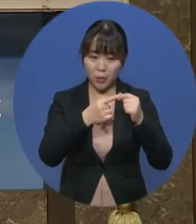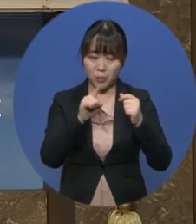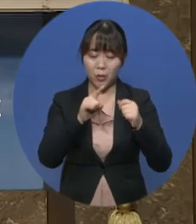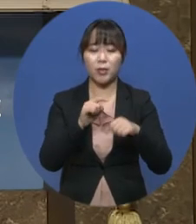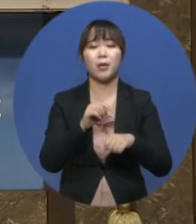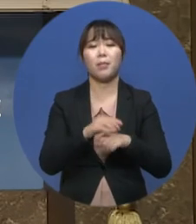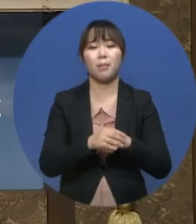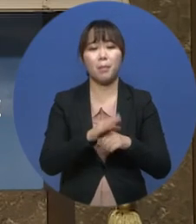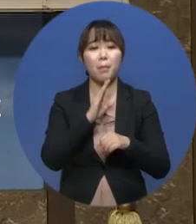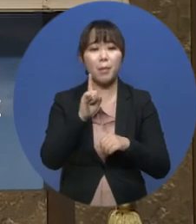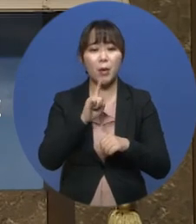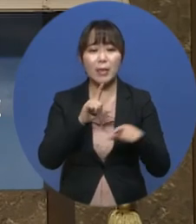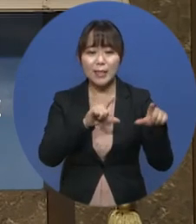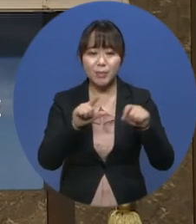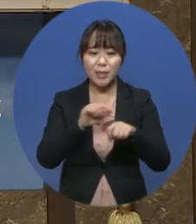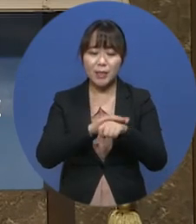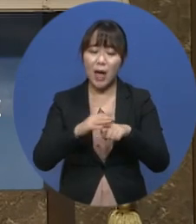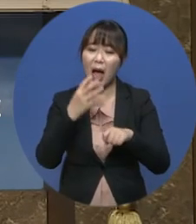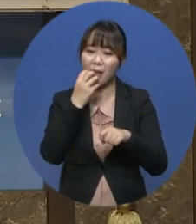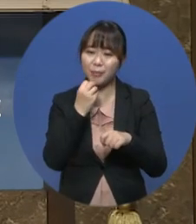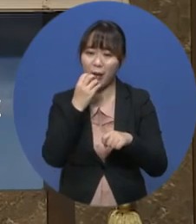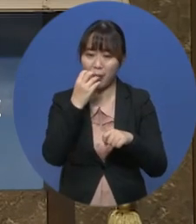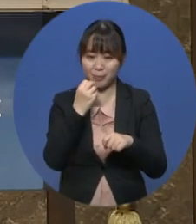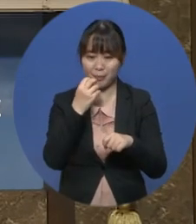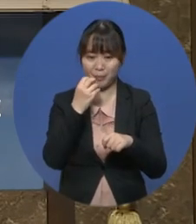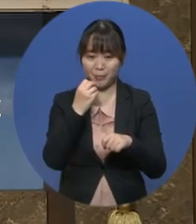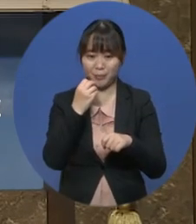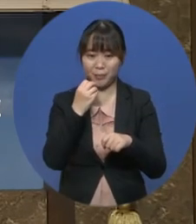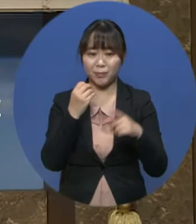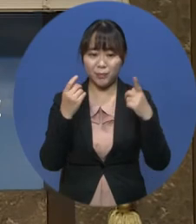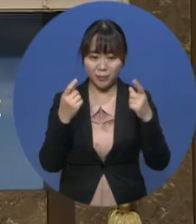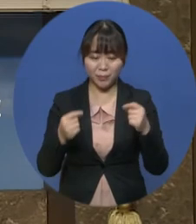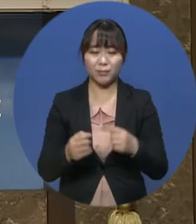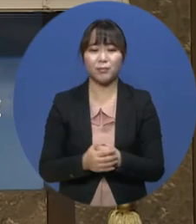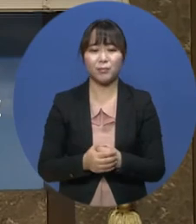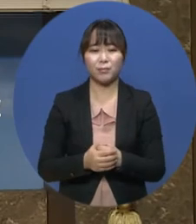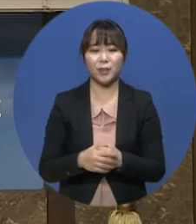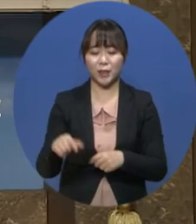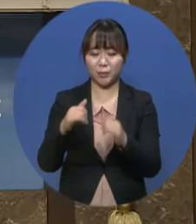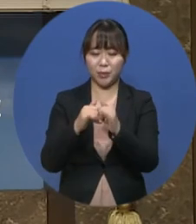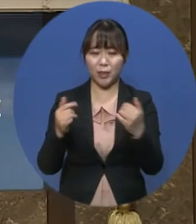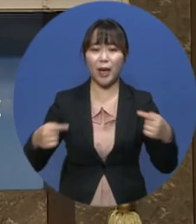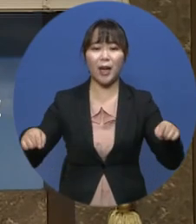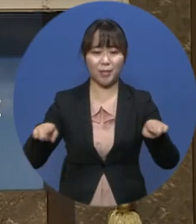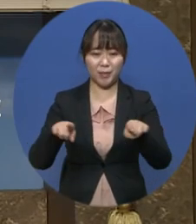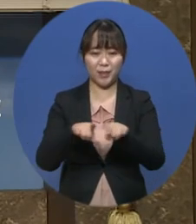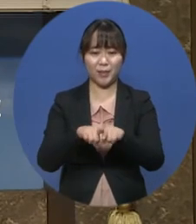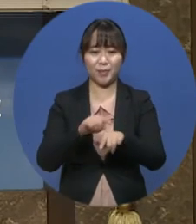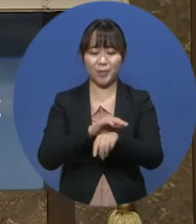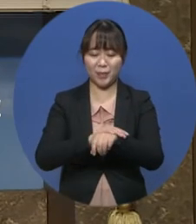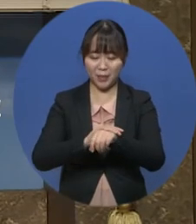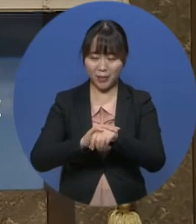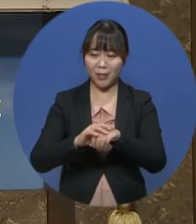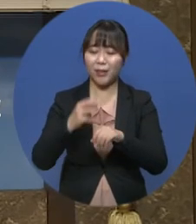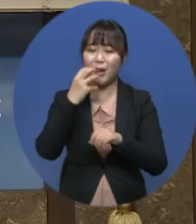음식을 잘 씹는 되어 있는 것이죠 그래서 2분들에게 같이 2